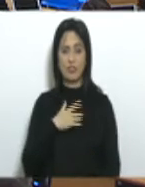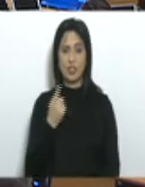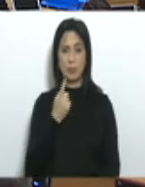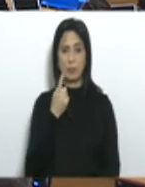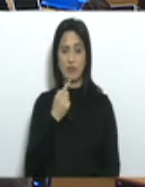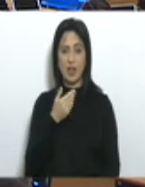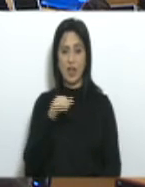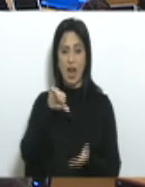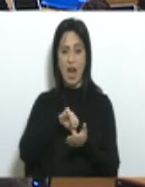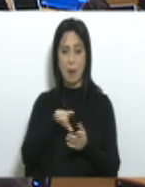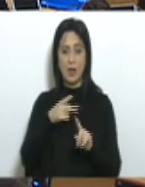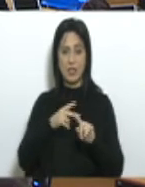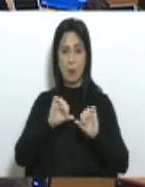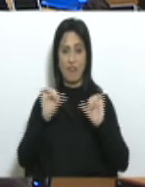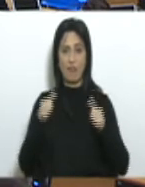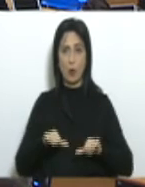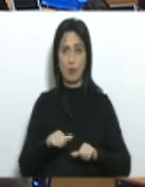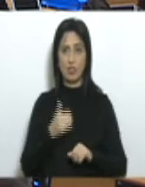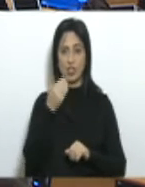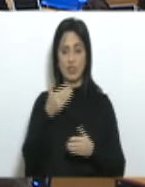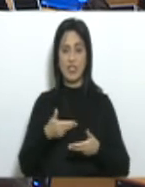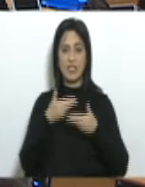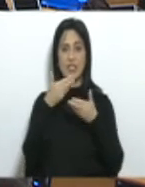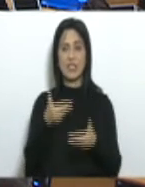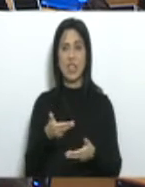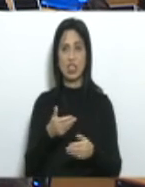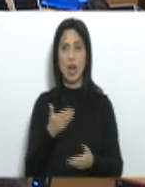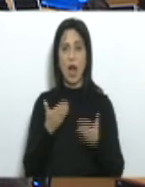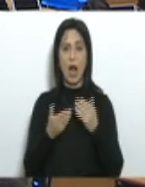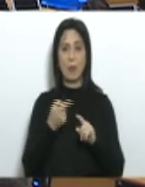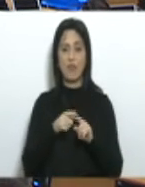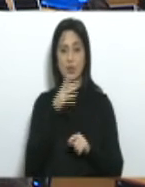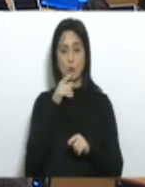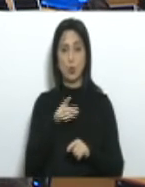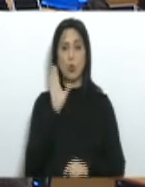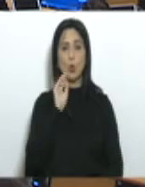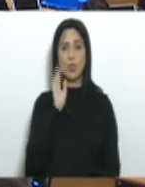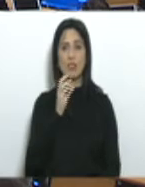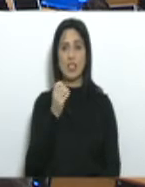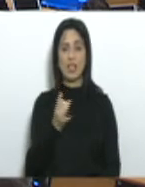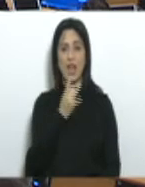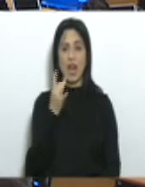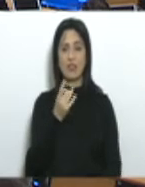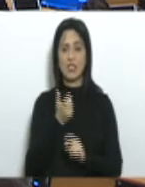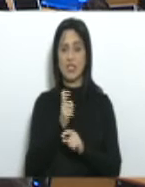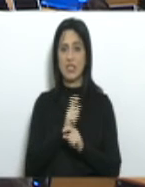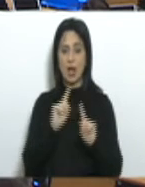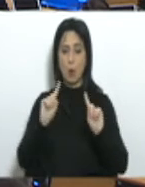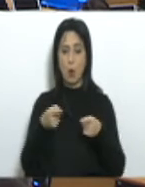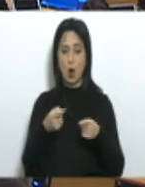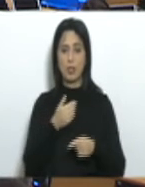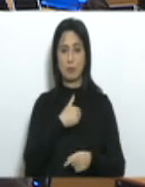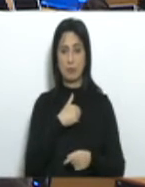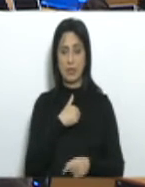პირველი გამოსვლა ამ ფორმატში თქვენ წინაშე და ალბათ ეს ის მომენტია, როდესაც კიდევ ერთხელ ძალიან მოკლედ